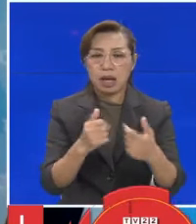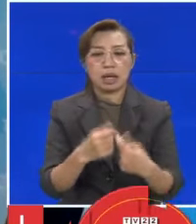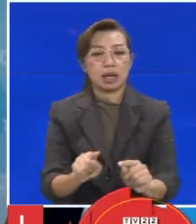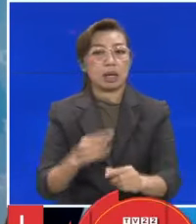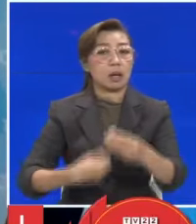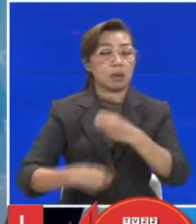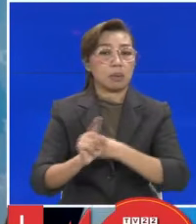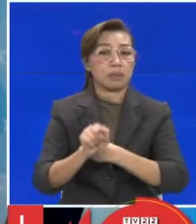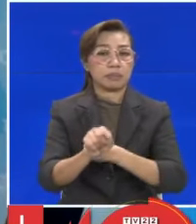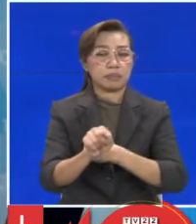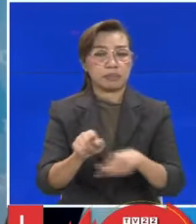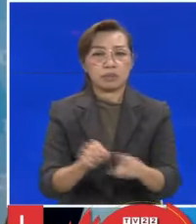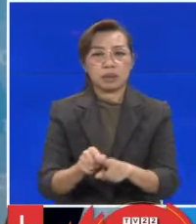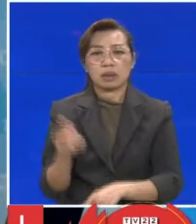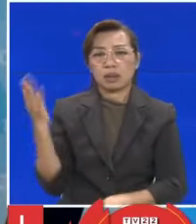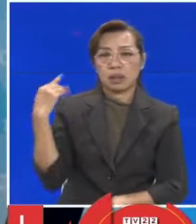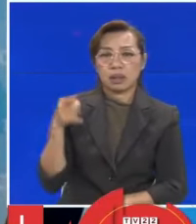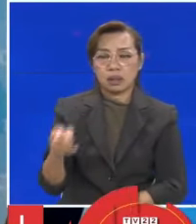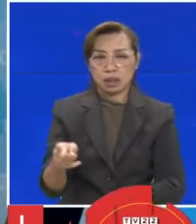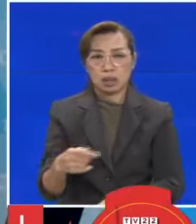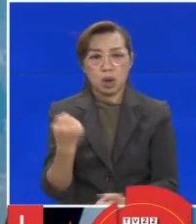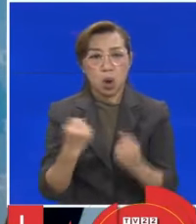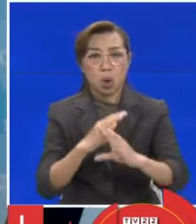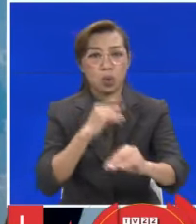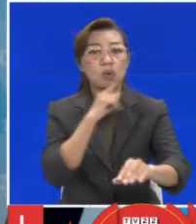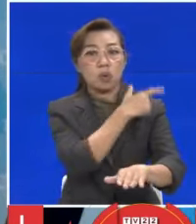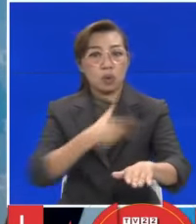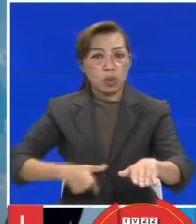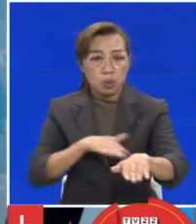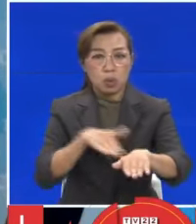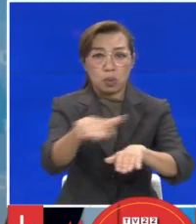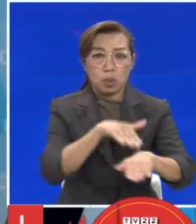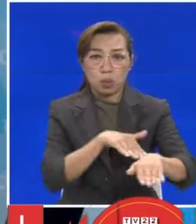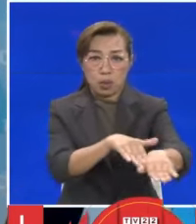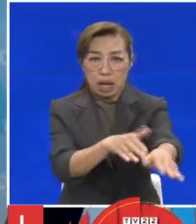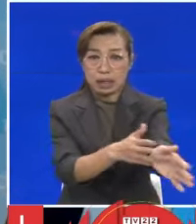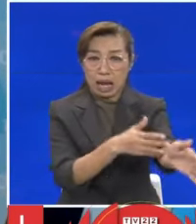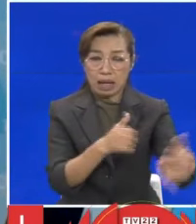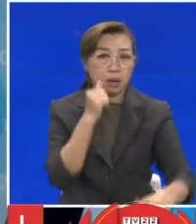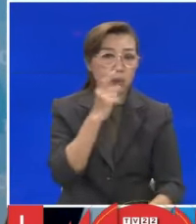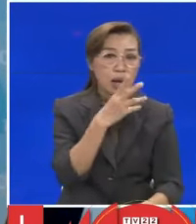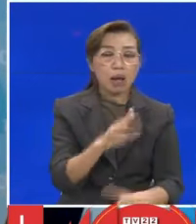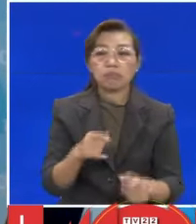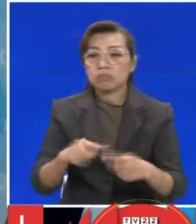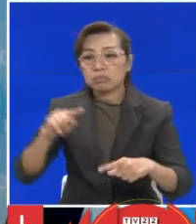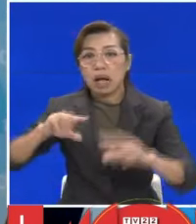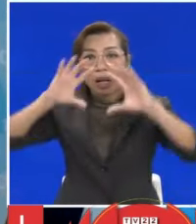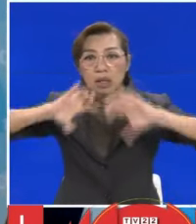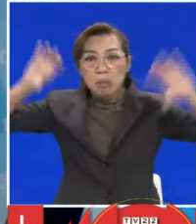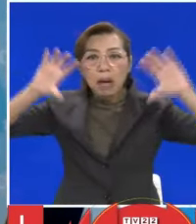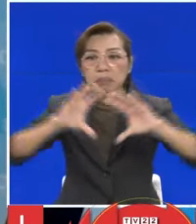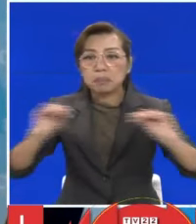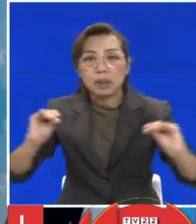เมศพูดถึงนะคะบอกเหตุการณ์รุกรานขบวนเสด็จผ่านมาหลายวันไงแต่ปรากฏกลับไม่มีความเคลื่อนไหวจากรัฐบาลเลยนะค